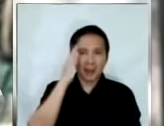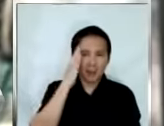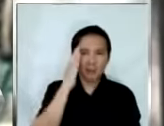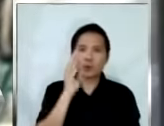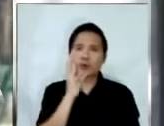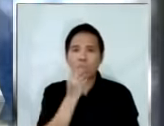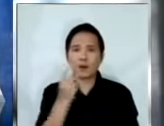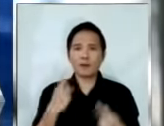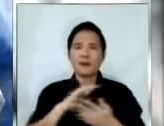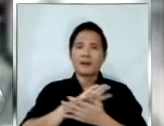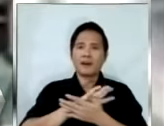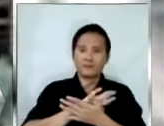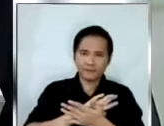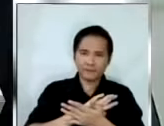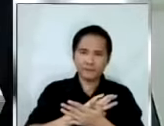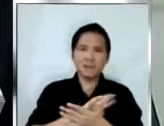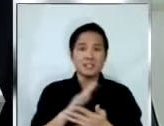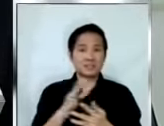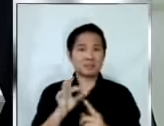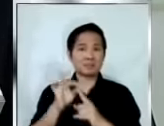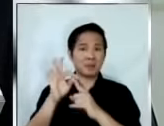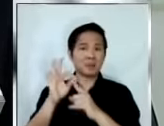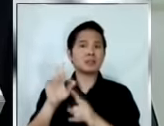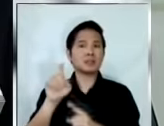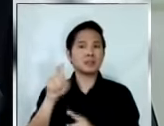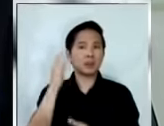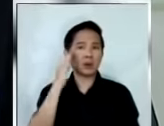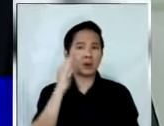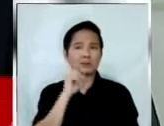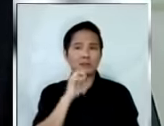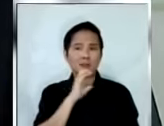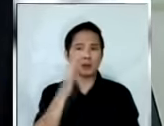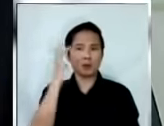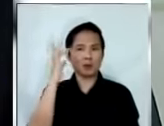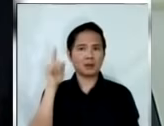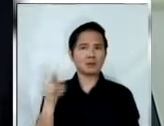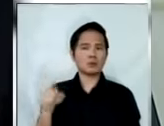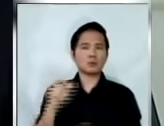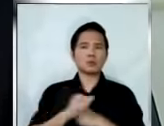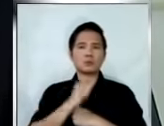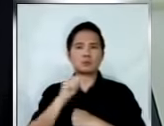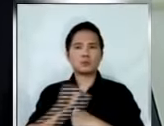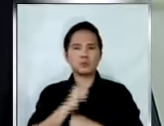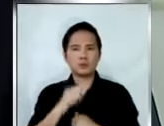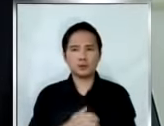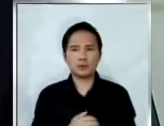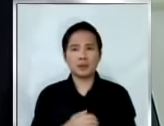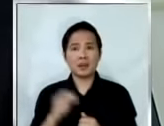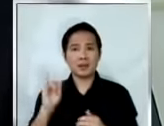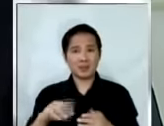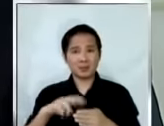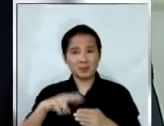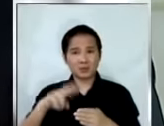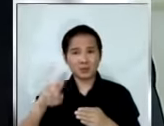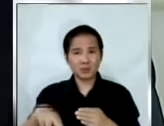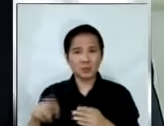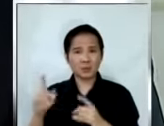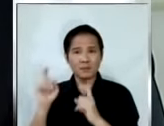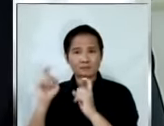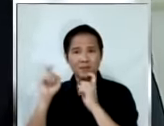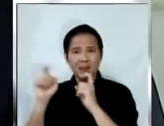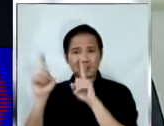to. Kasi hindi natin masasabi. Marami kami nakukuha ang resulta kasi rin doon na nag-rapid test sila,